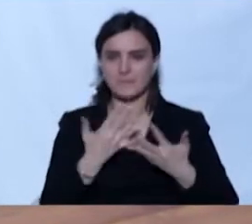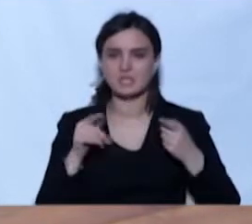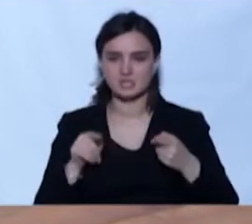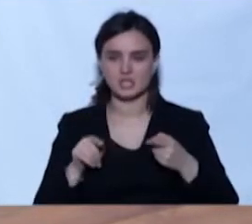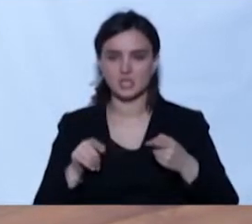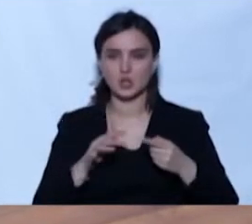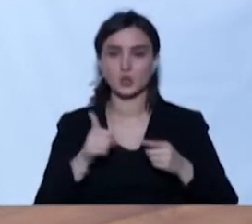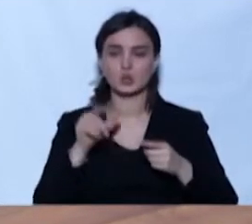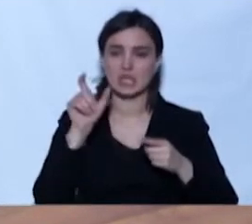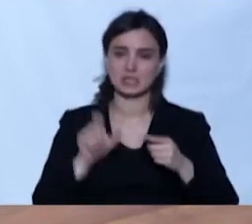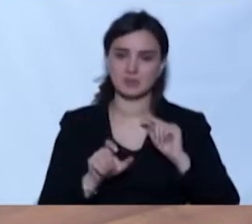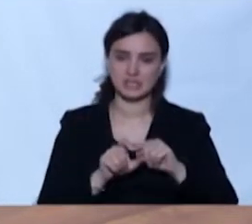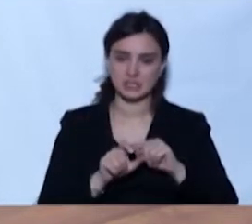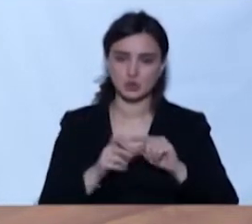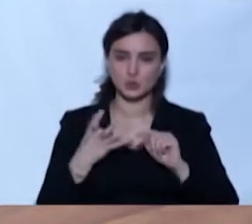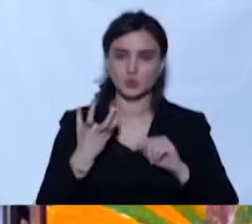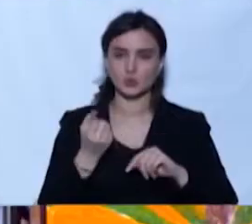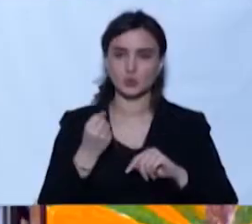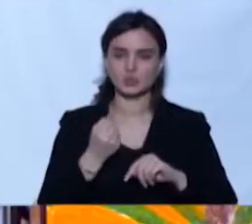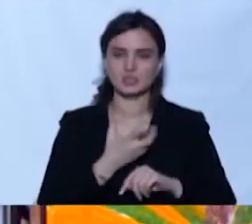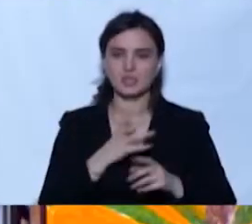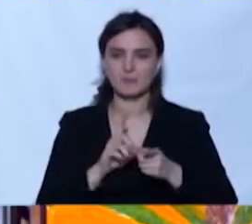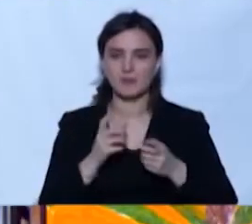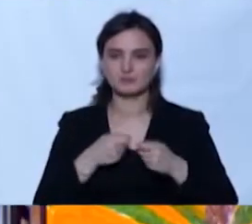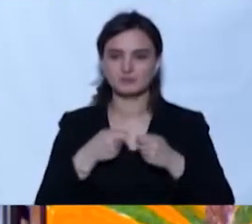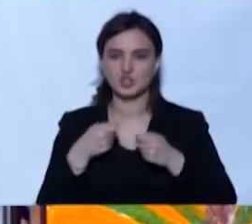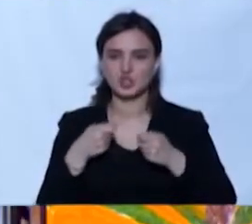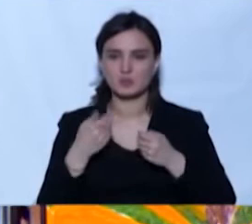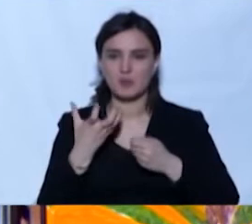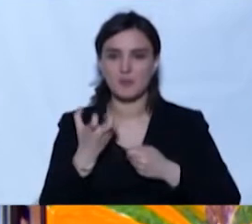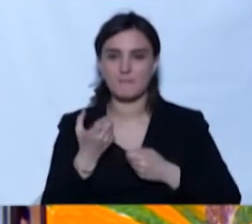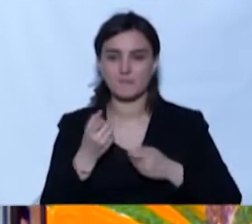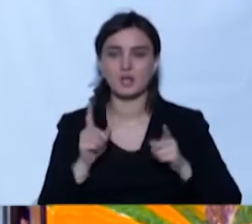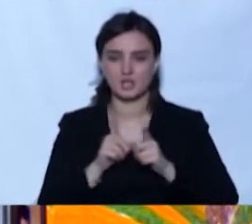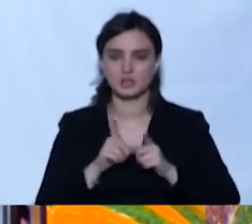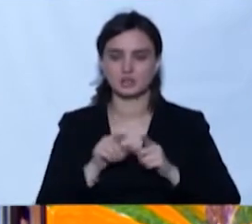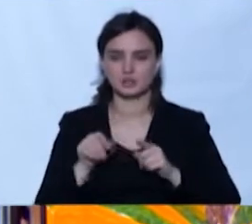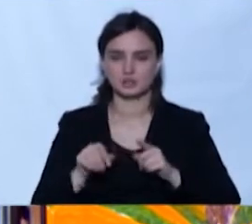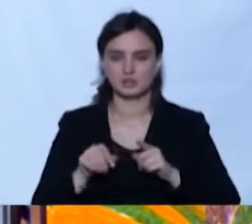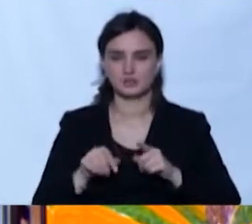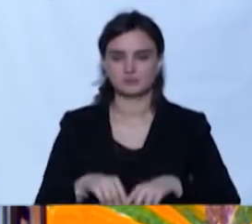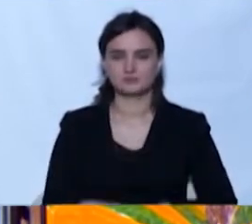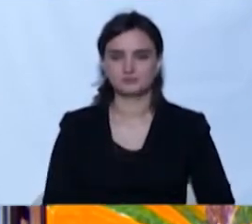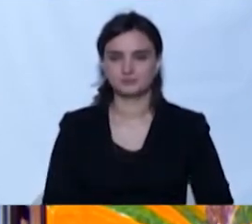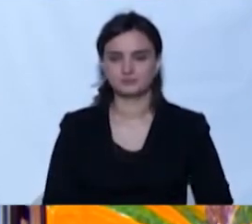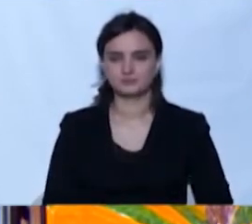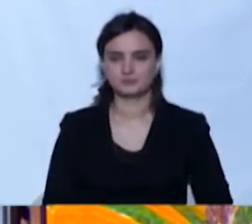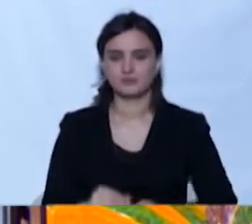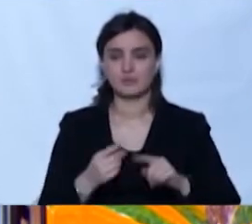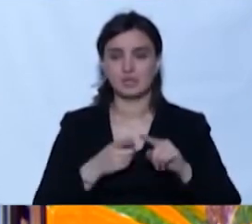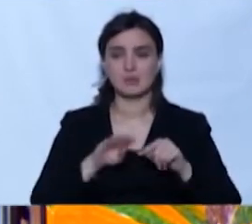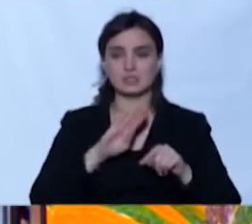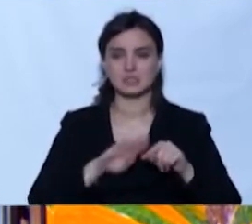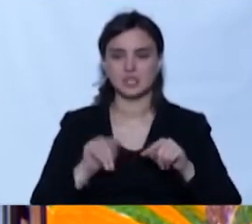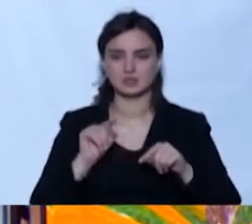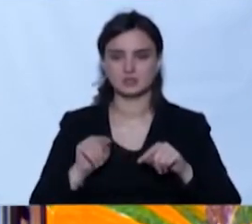ადამიანის კუნთი იძაბება და იჭიმება, აი ზუსტად ისეთ შთაბეჭდილებას ტოვებს. Გარდა ამისა, ბერძნებმა